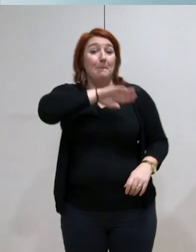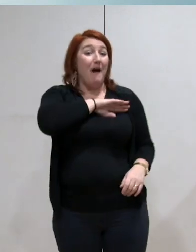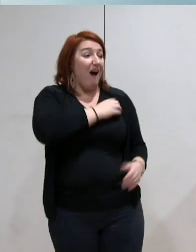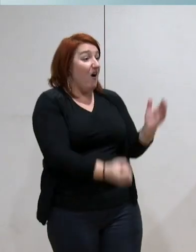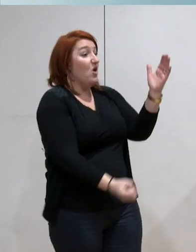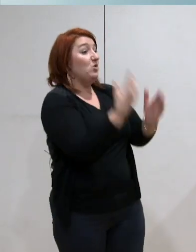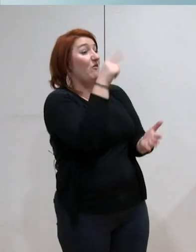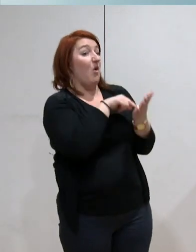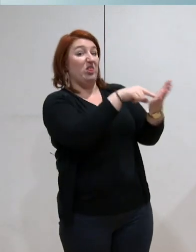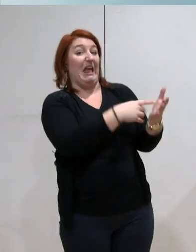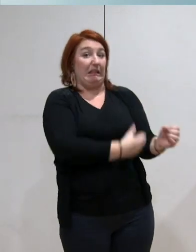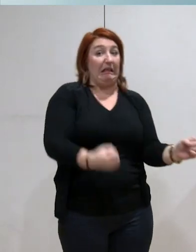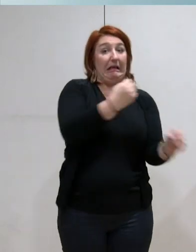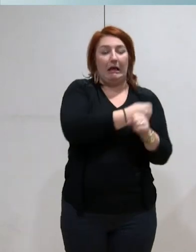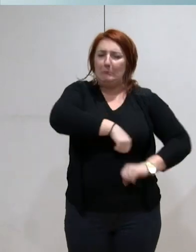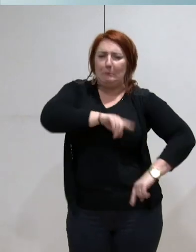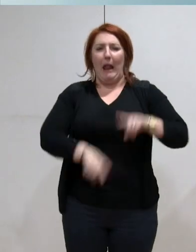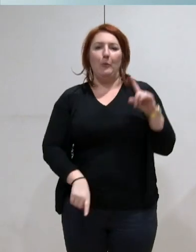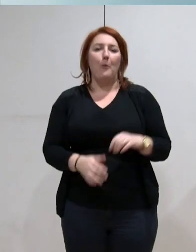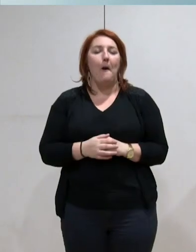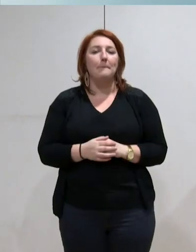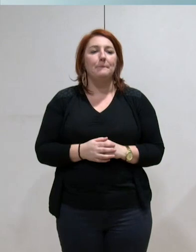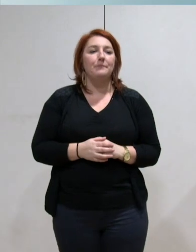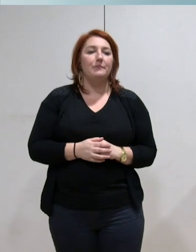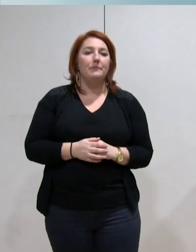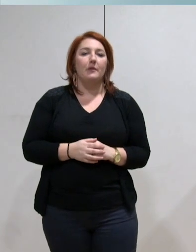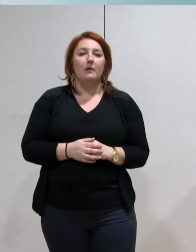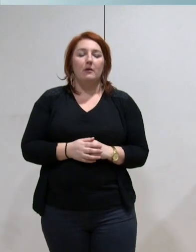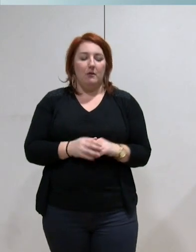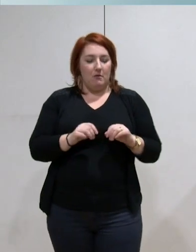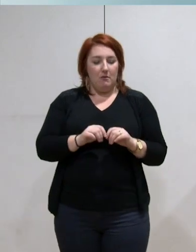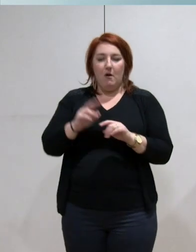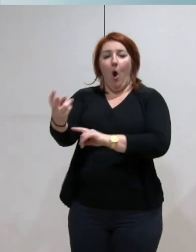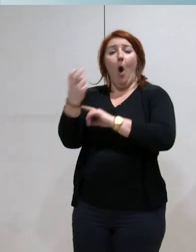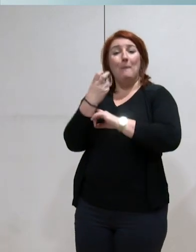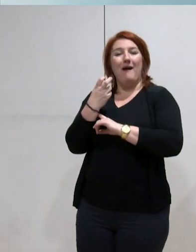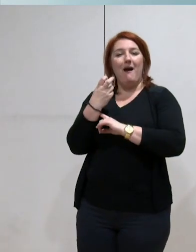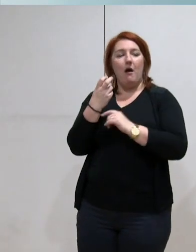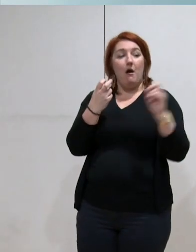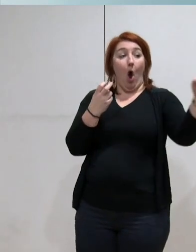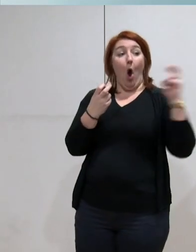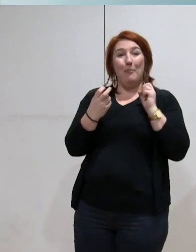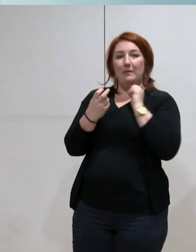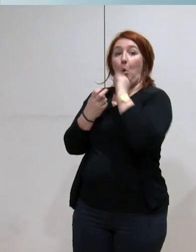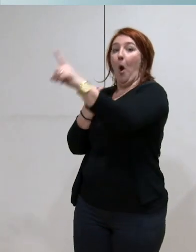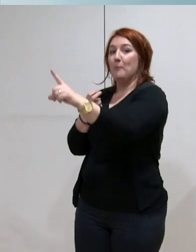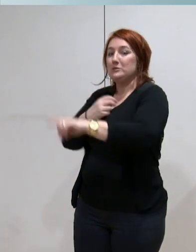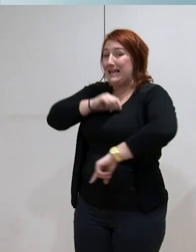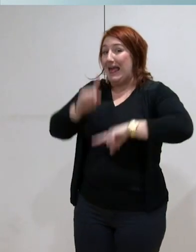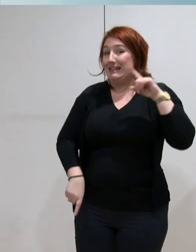dettes nous n'avons pas le droit d'emprunter pour rembourser des emprunt nous n'avons pas le droit d'emprunter pour